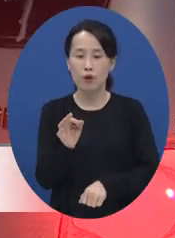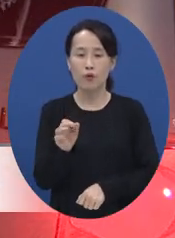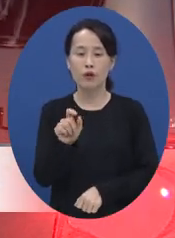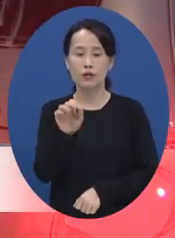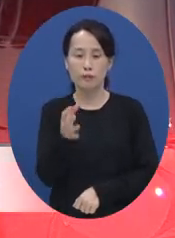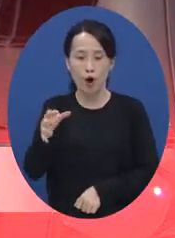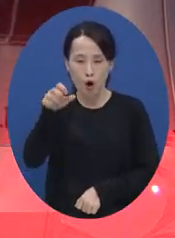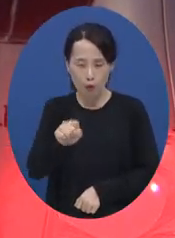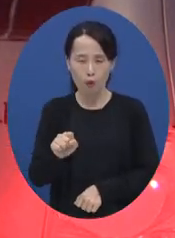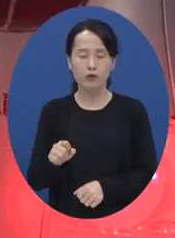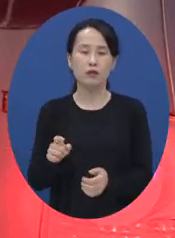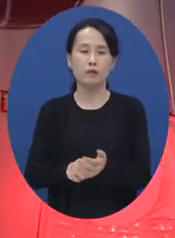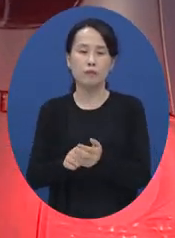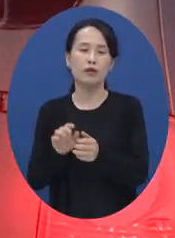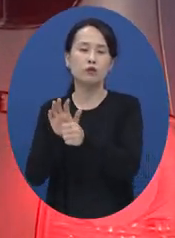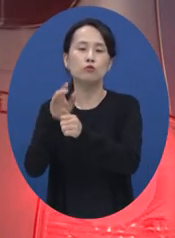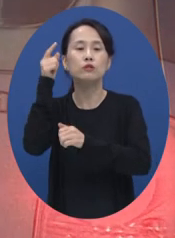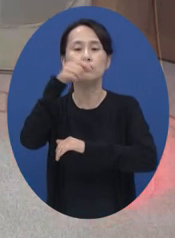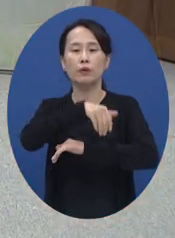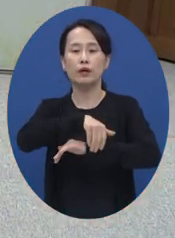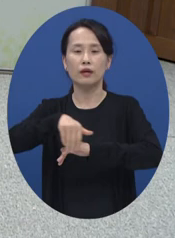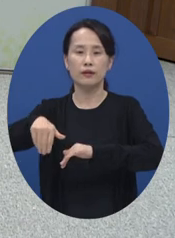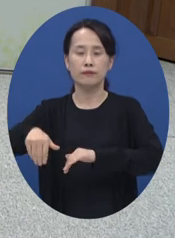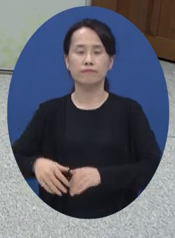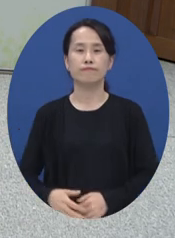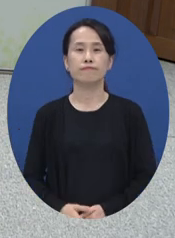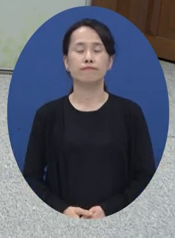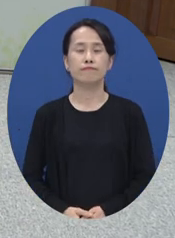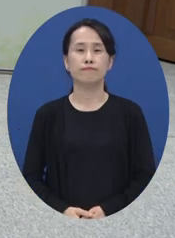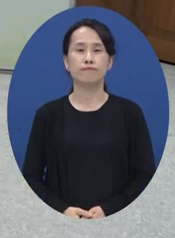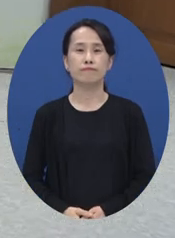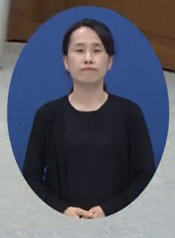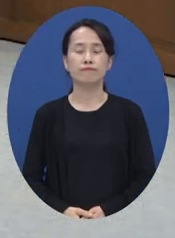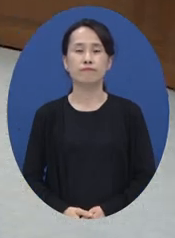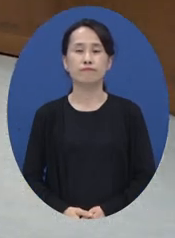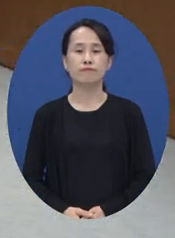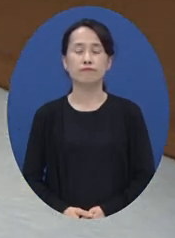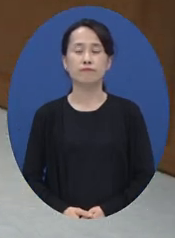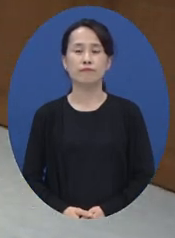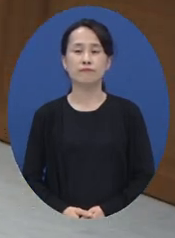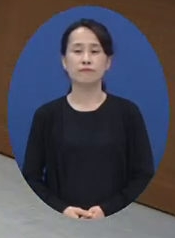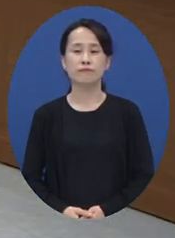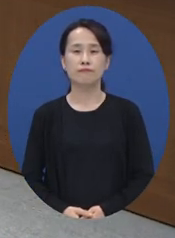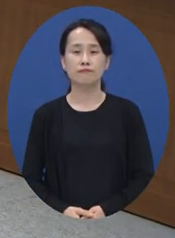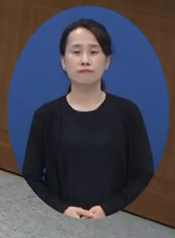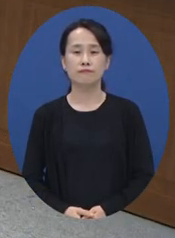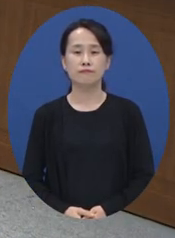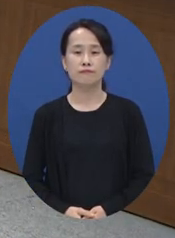특별조정교부금 10억 원을 긴급 지원하기로 했습니다. 경기지TV 최지연입니다.